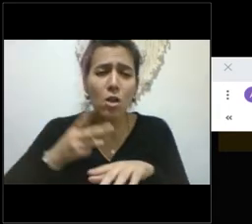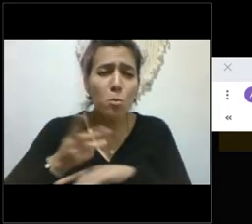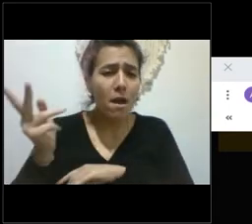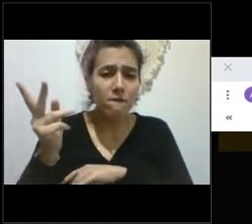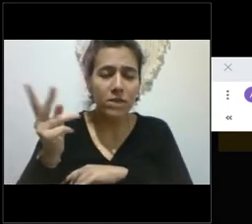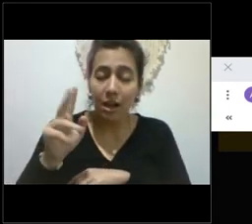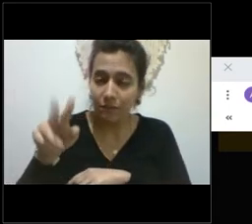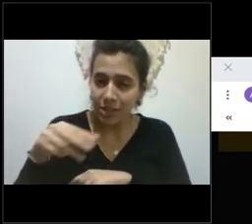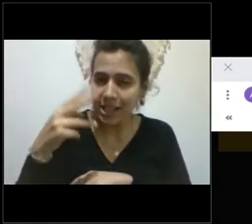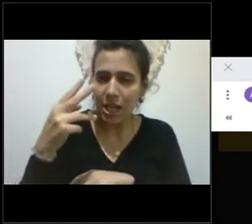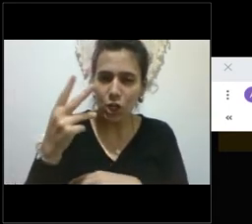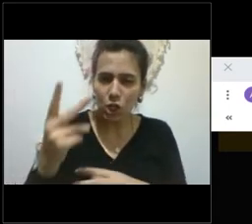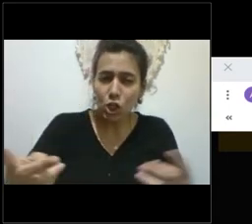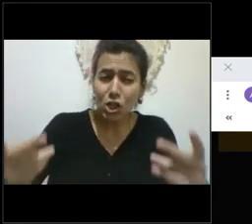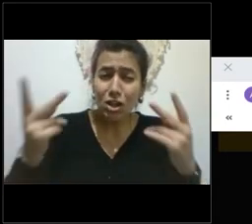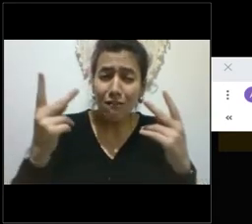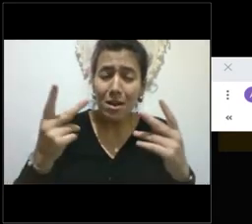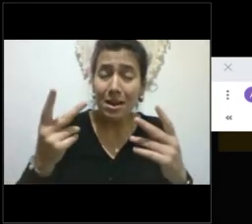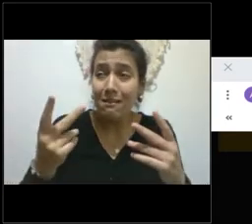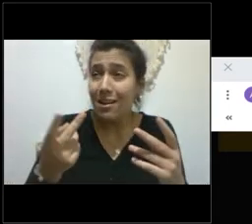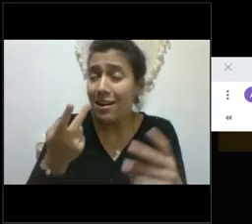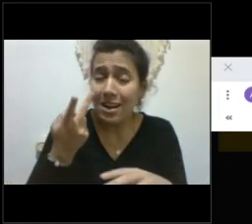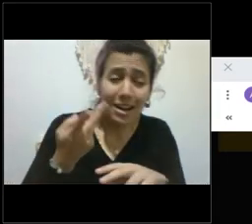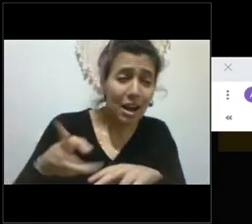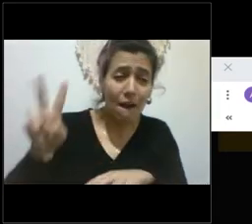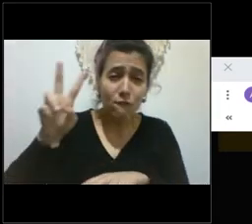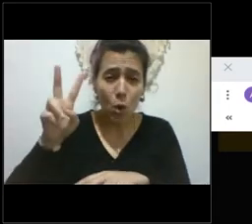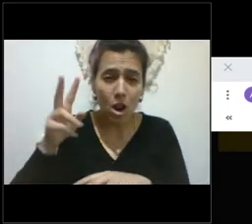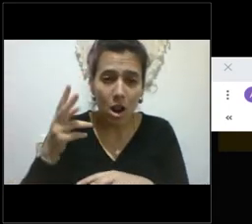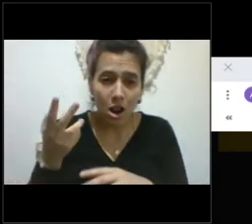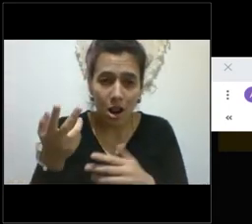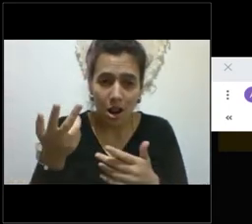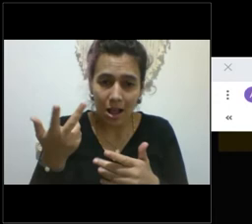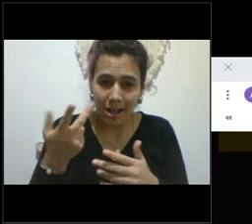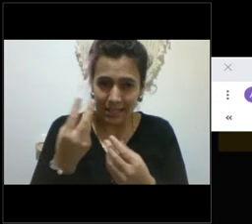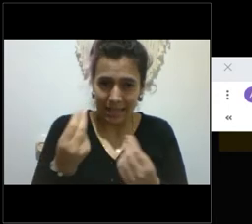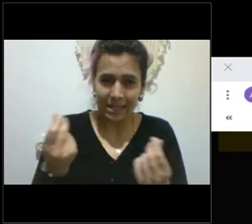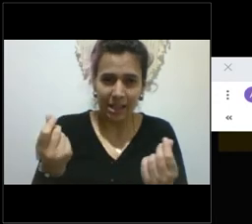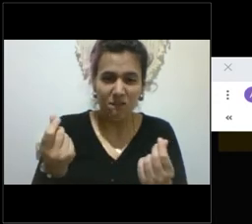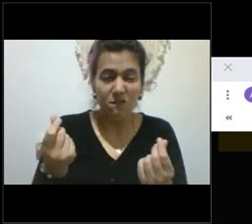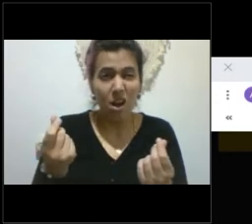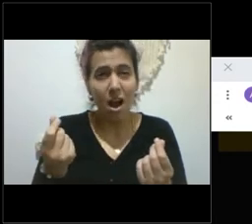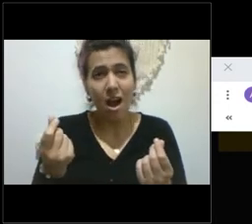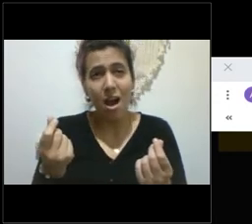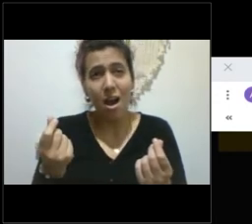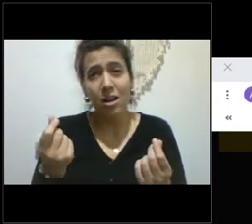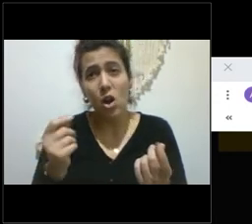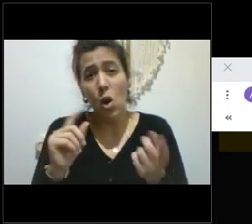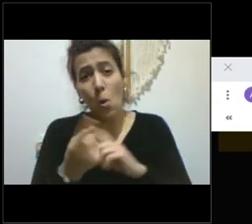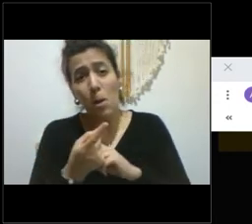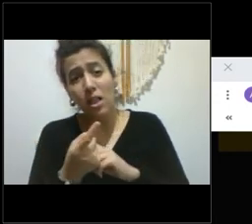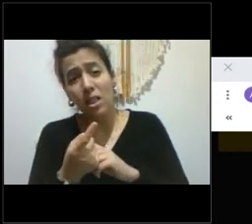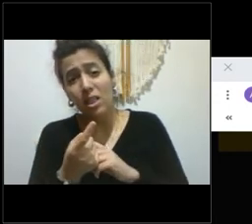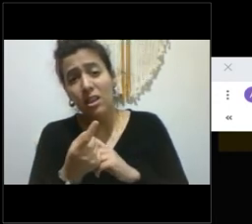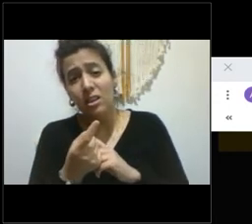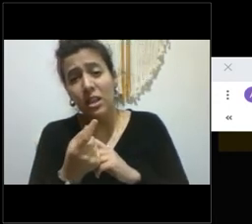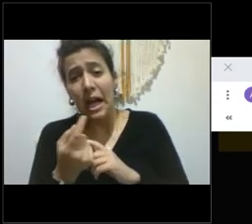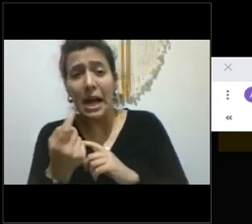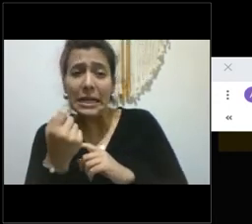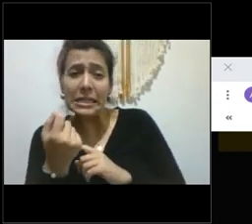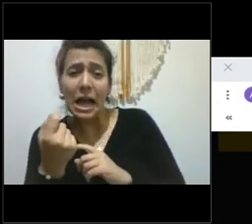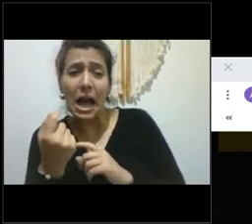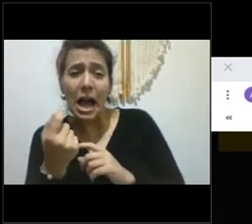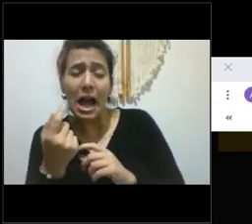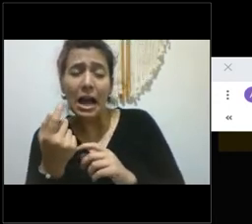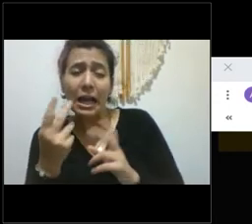ובטוח יותר כסף מהכמה גרושים שחסכתם, על זה שלא התבקחתם איתו על איזה מחיר או משהו כזה. אז זה גם משהו